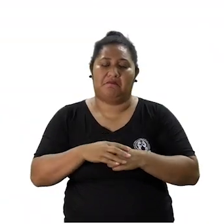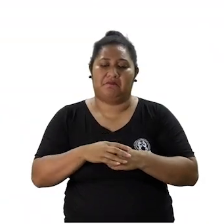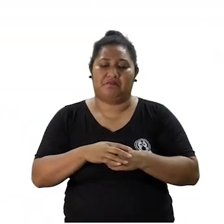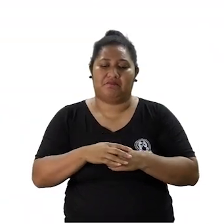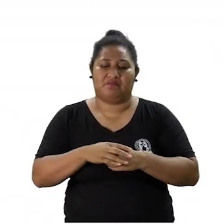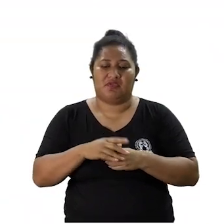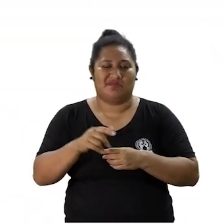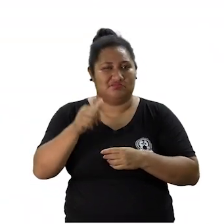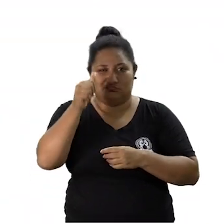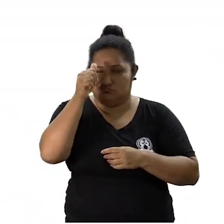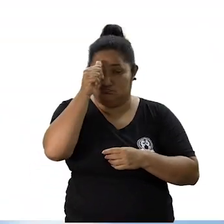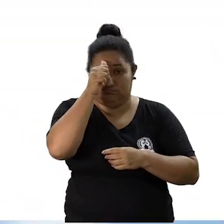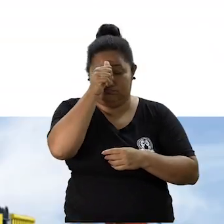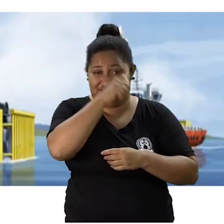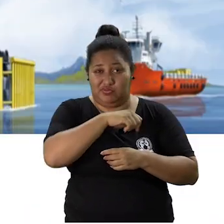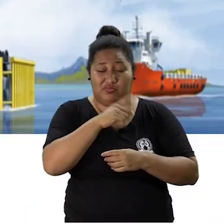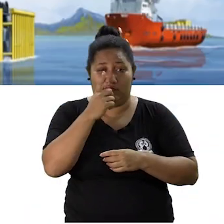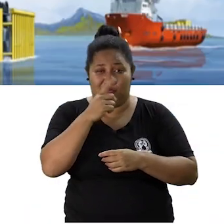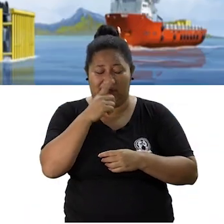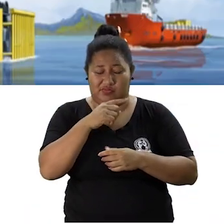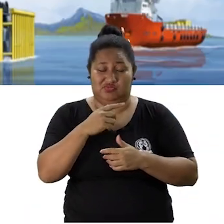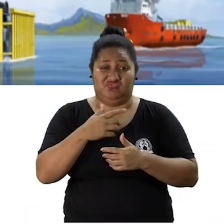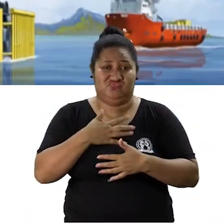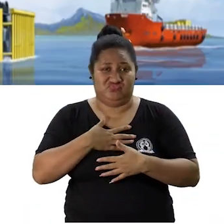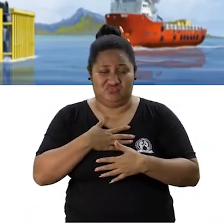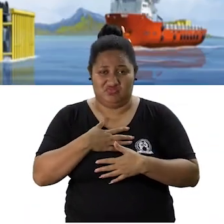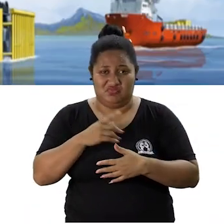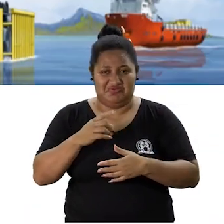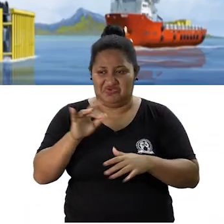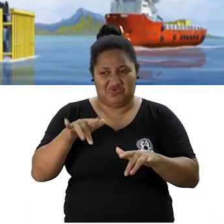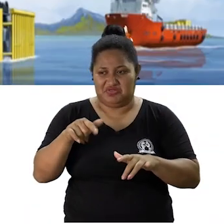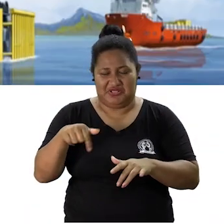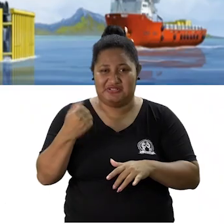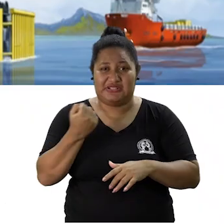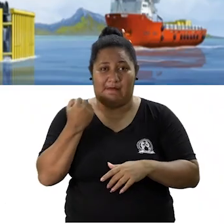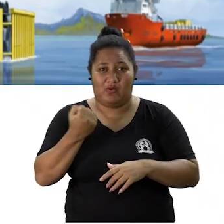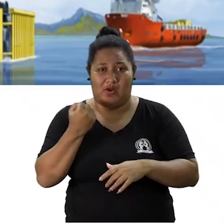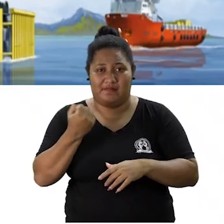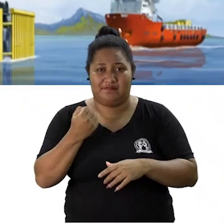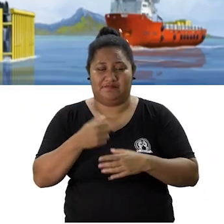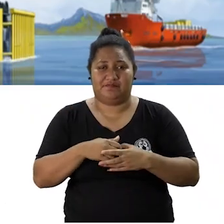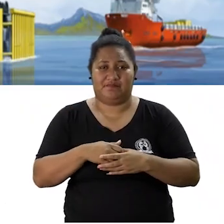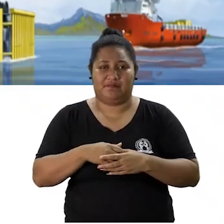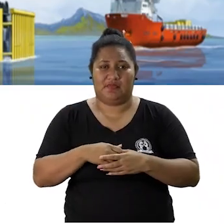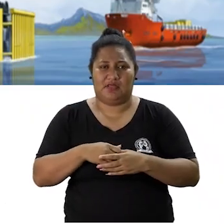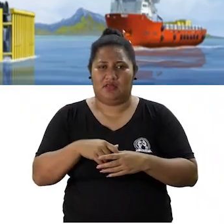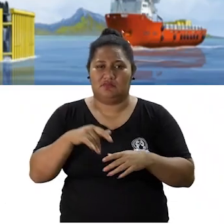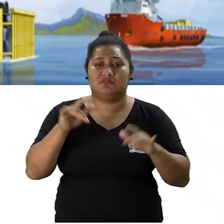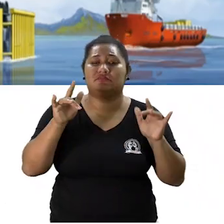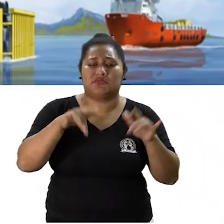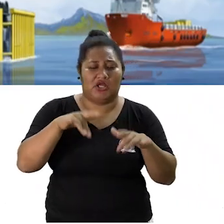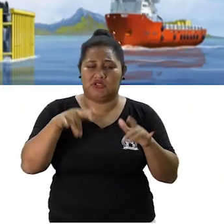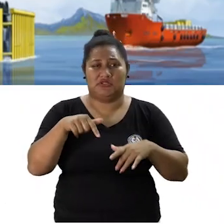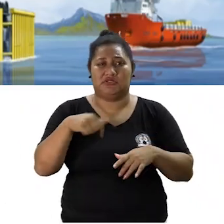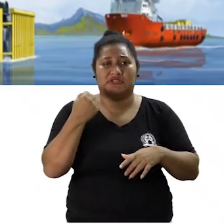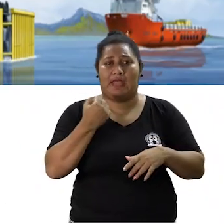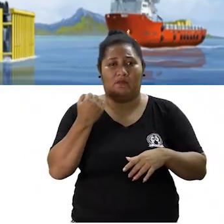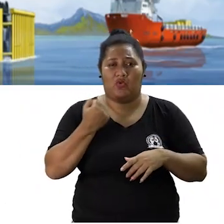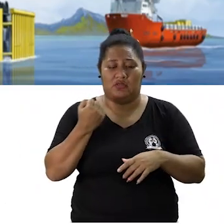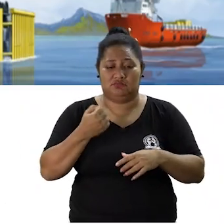ata mai tangata I le vaenga o le lalolangi, ele I o mea tātou. Thermal energy, ele taitai o mai sa mo le